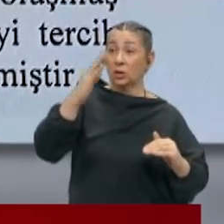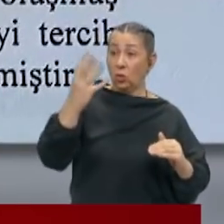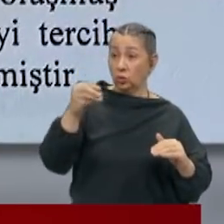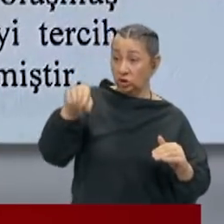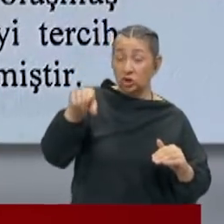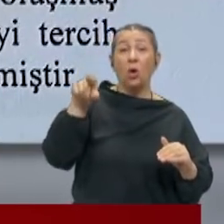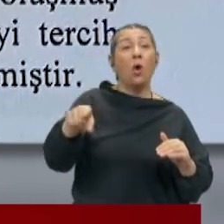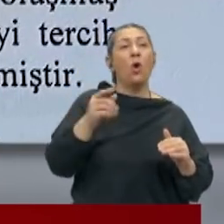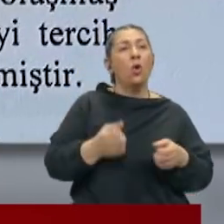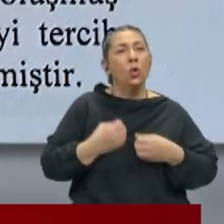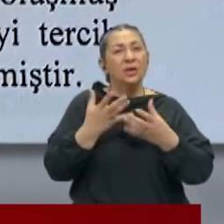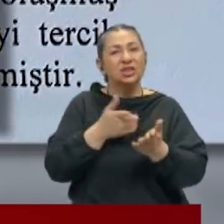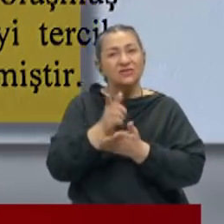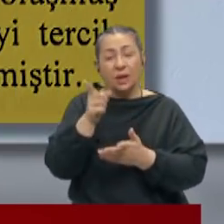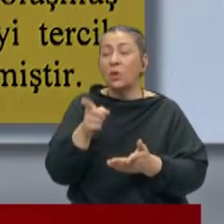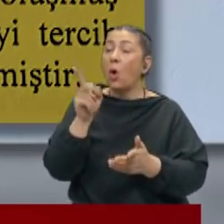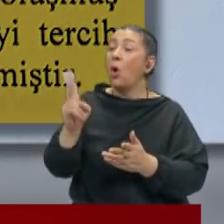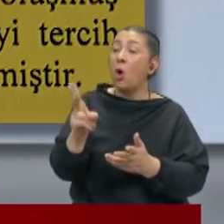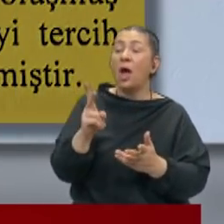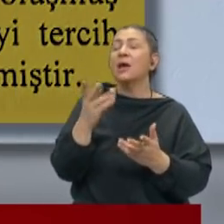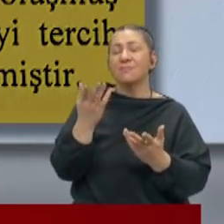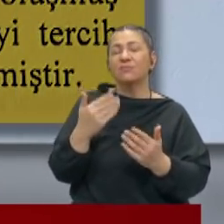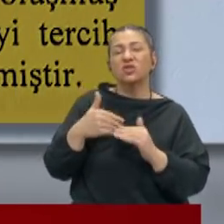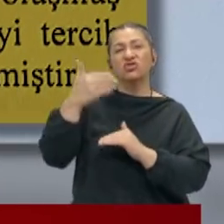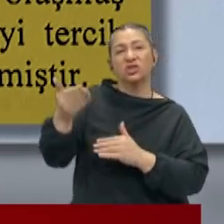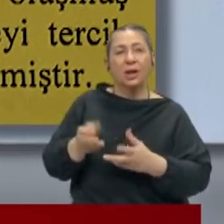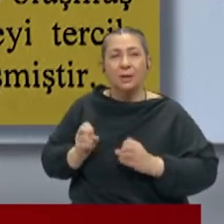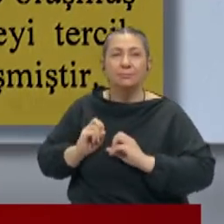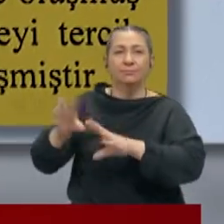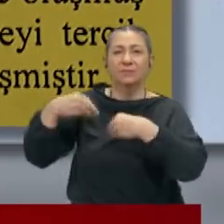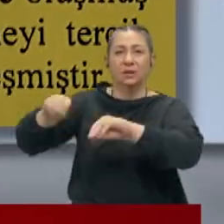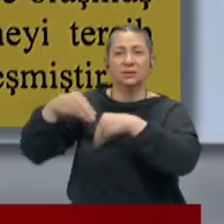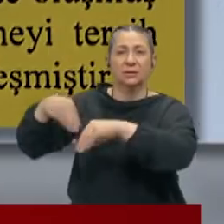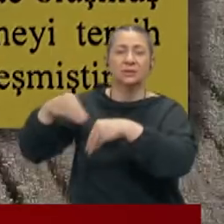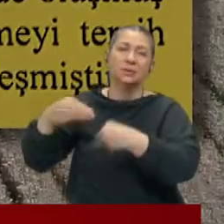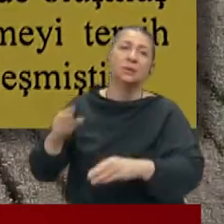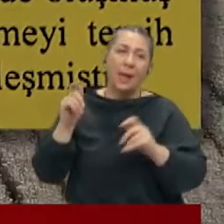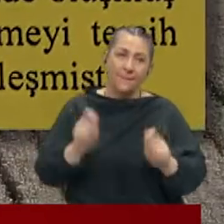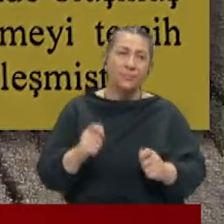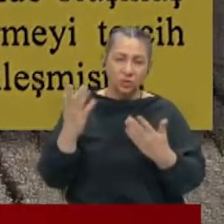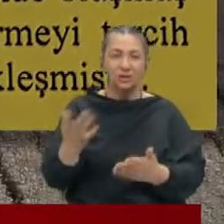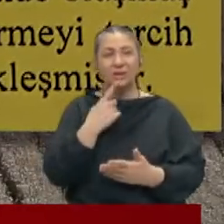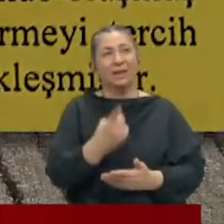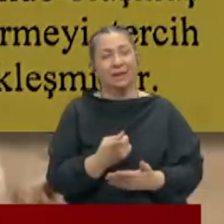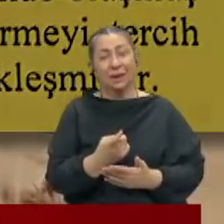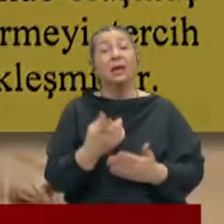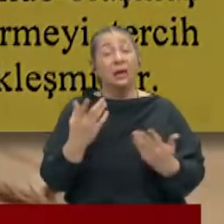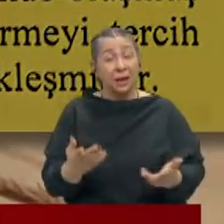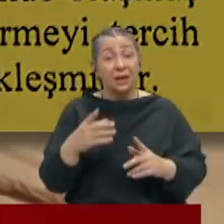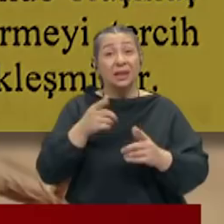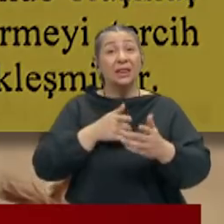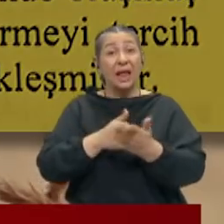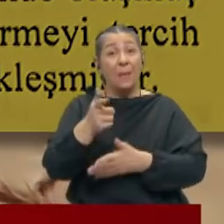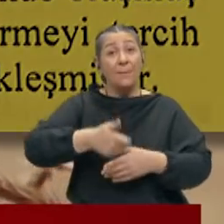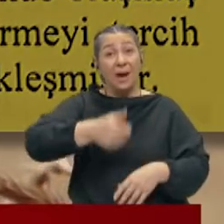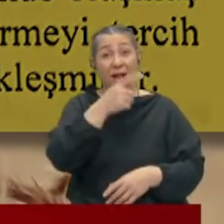Bu kapsamda üreticilerimiz ürünlerini ekseriyetle serbest piyasada değerlendirmeyi tercih etmiştir dendi. Yani Tarım